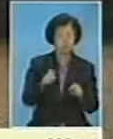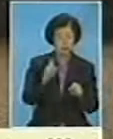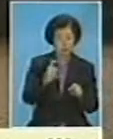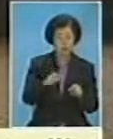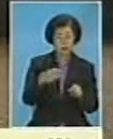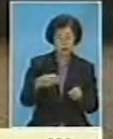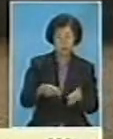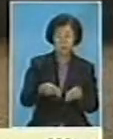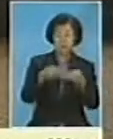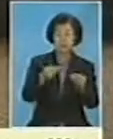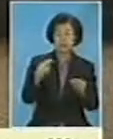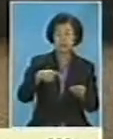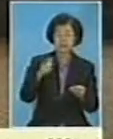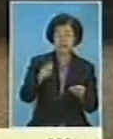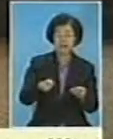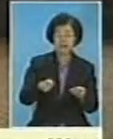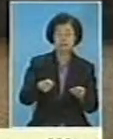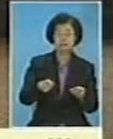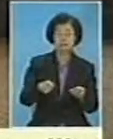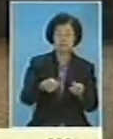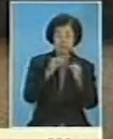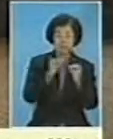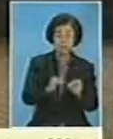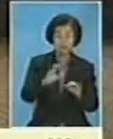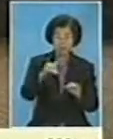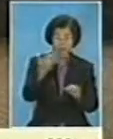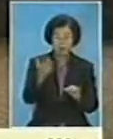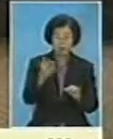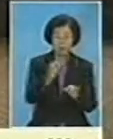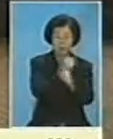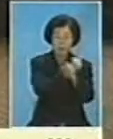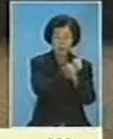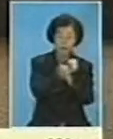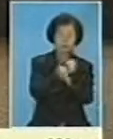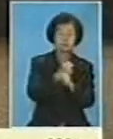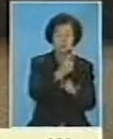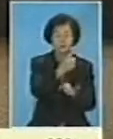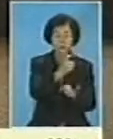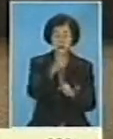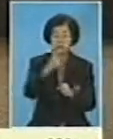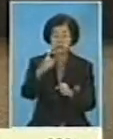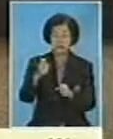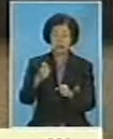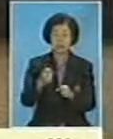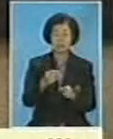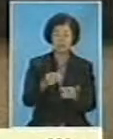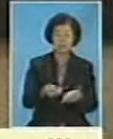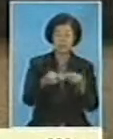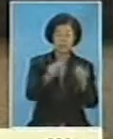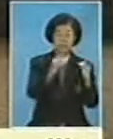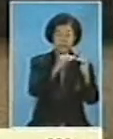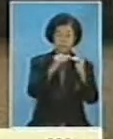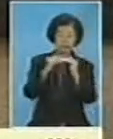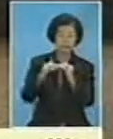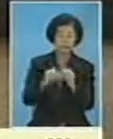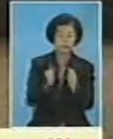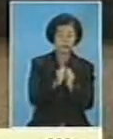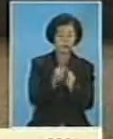สียก่อนเพื่อป้องกันความเสียหายที่จะเกิดขึ้นทั้งให้ความเป็นธรรมกับทุกฝ่ายด้วย